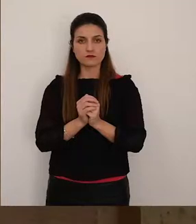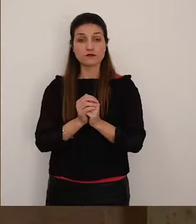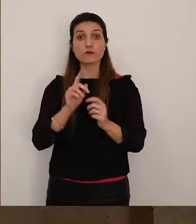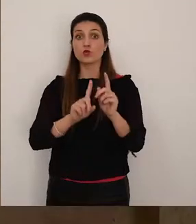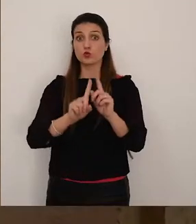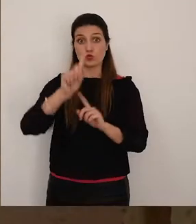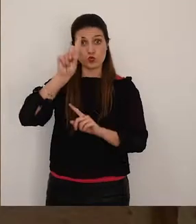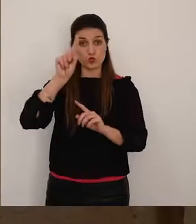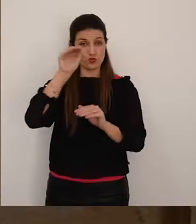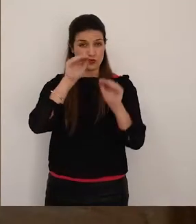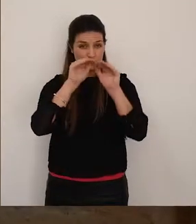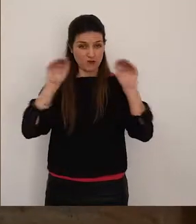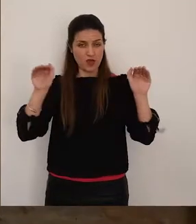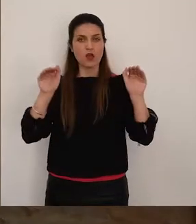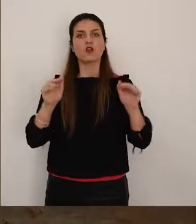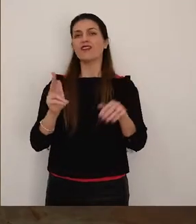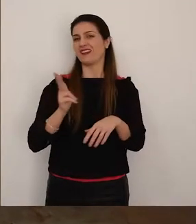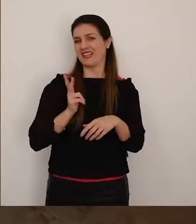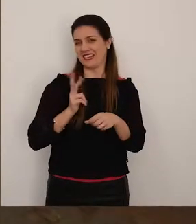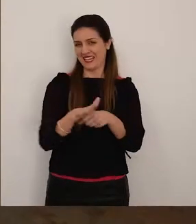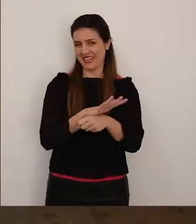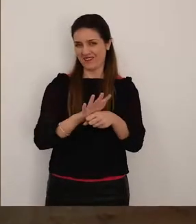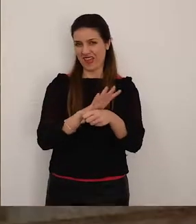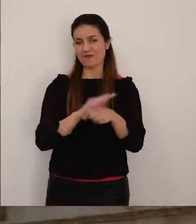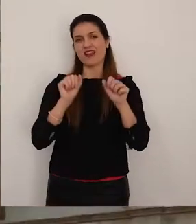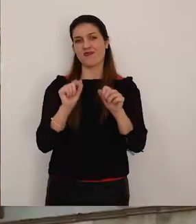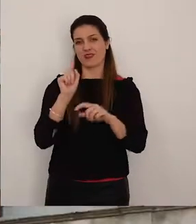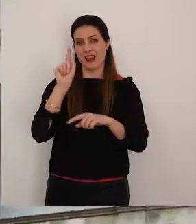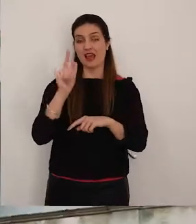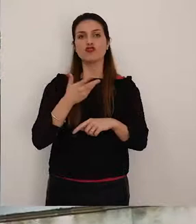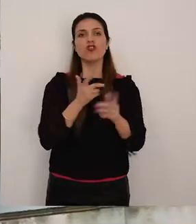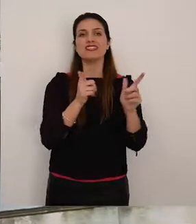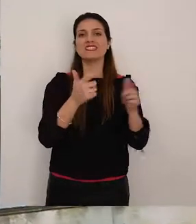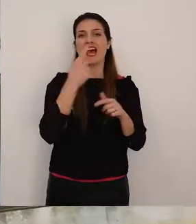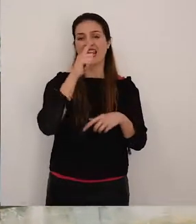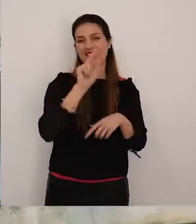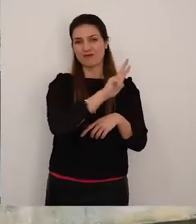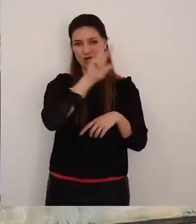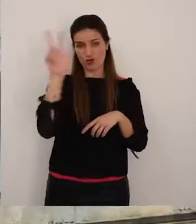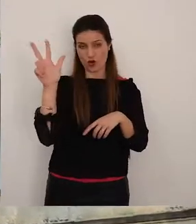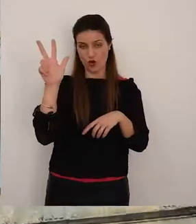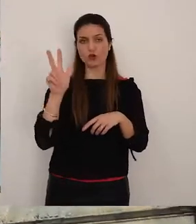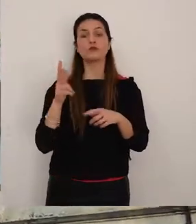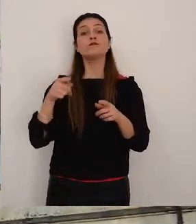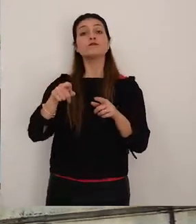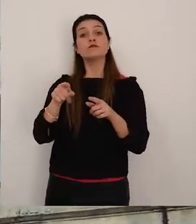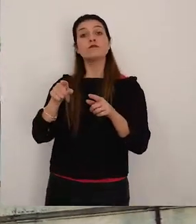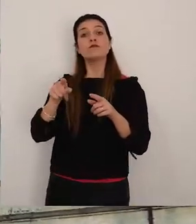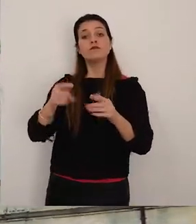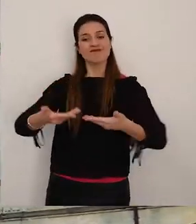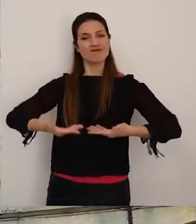Nel livello superiore dimorava la nobile famiglia ed era composto dalla sala del trono con il fregiato matroneo, la loggia